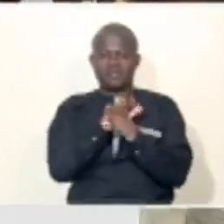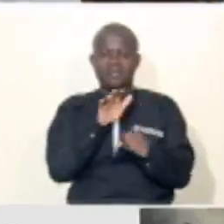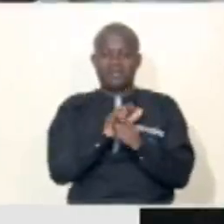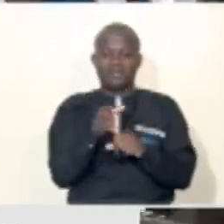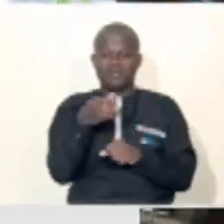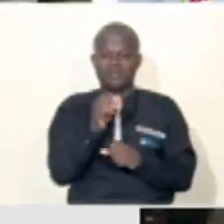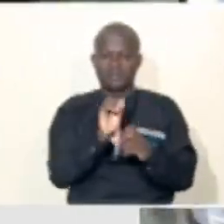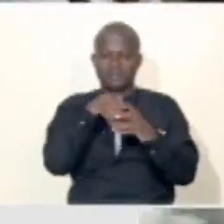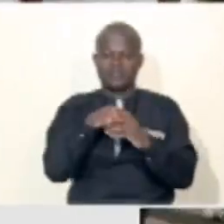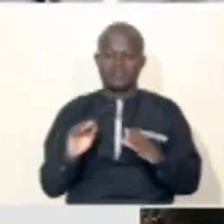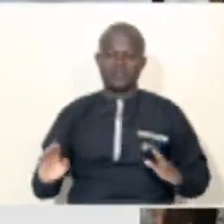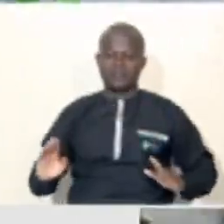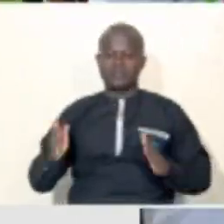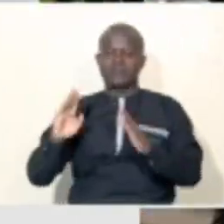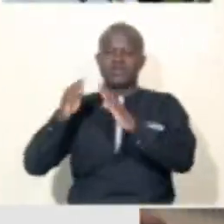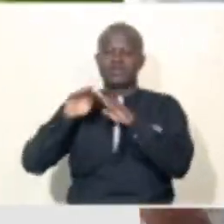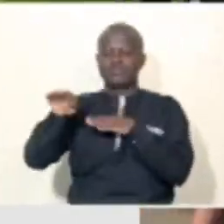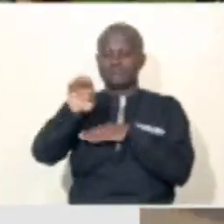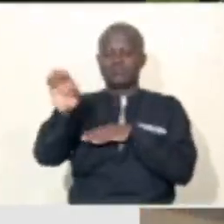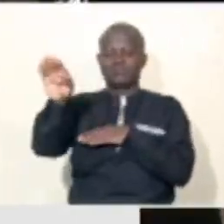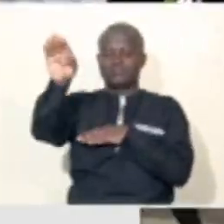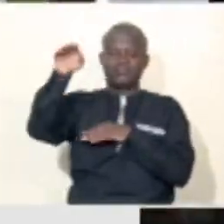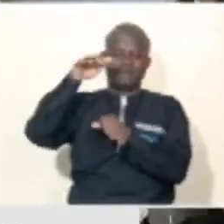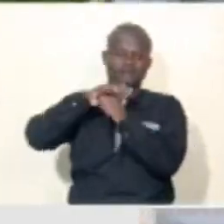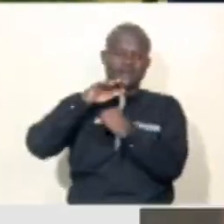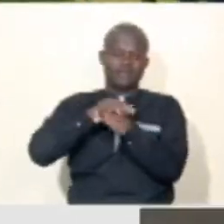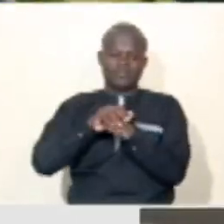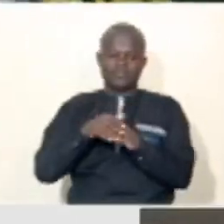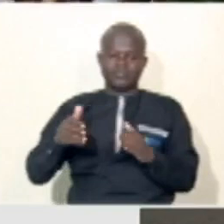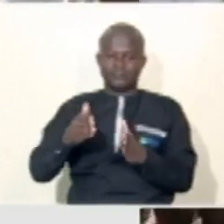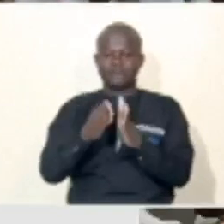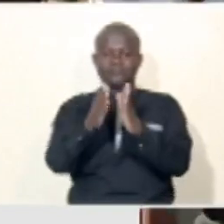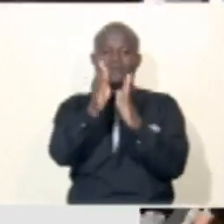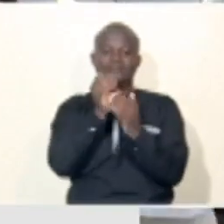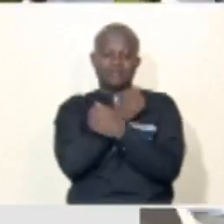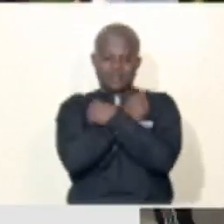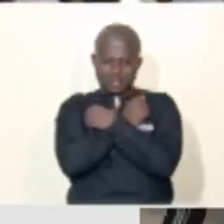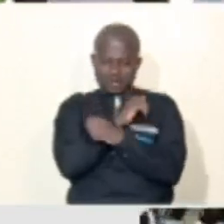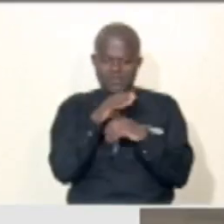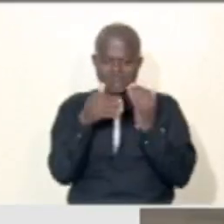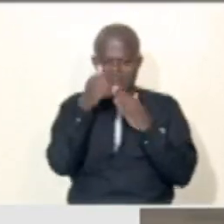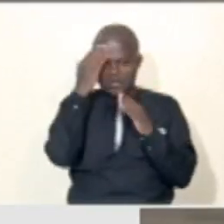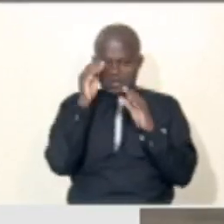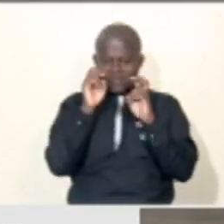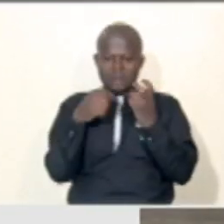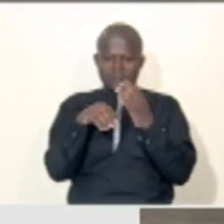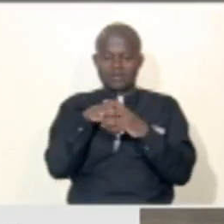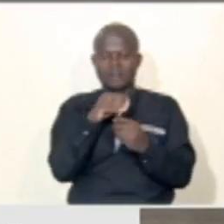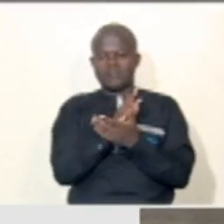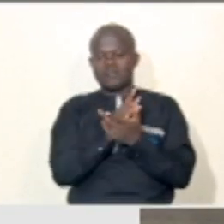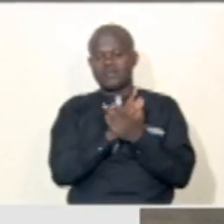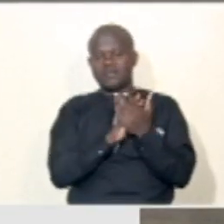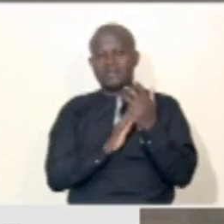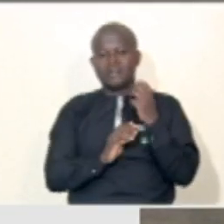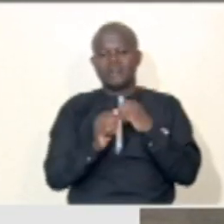irakunda kugendera mu misozi, ikagendera mu ntara cyane cyane n'amabarabara ntidukunda kuyagenderamo. Kuko amabarabara usanga harimo imiduga,